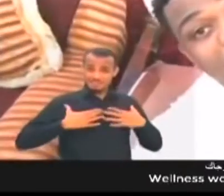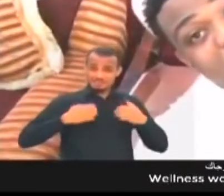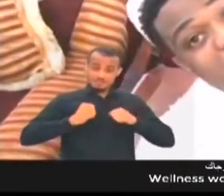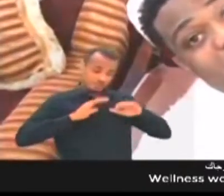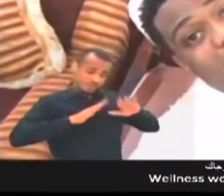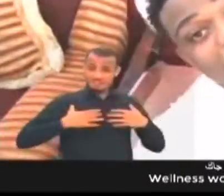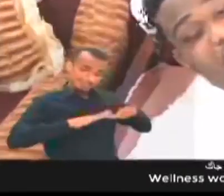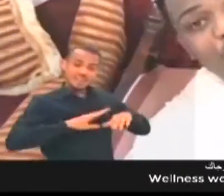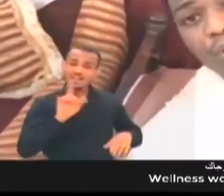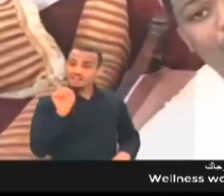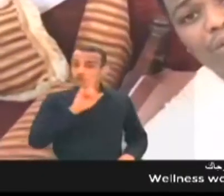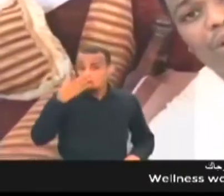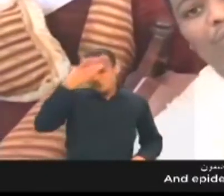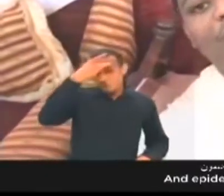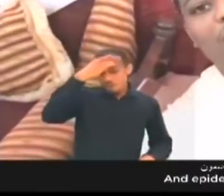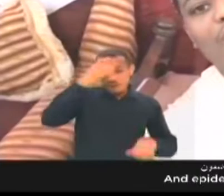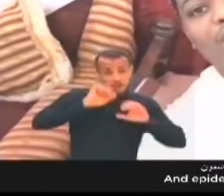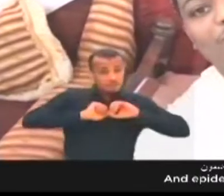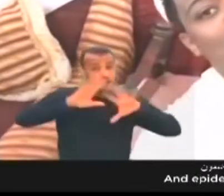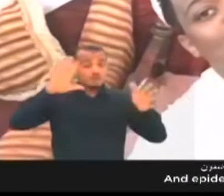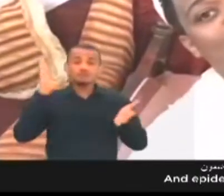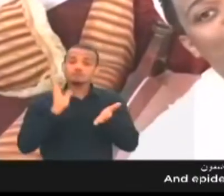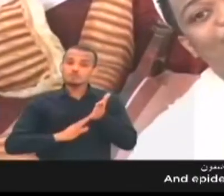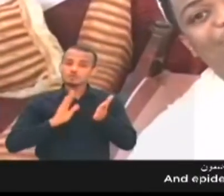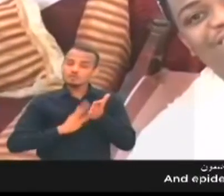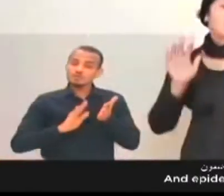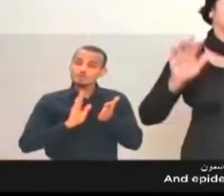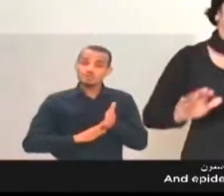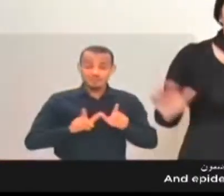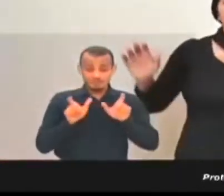ما بتنياك والوبا ما مضمون.